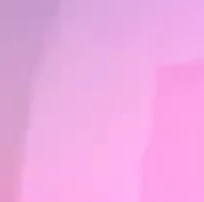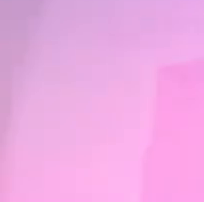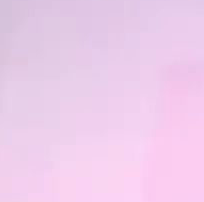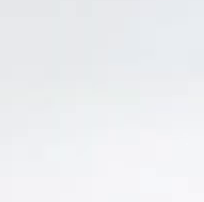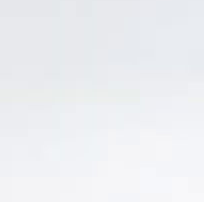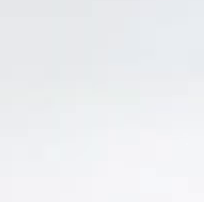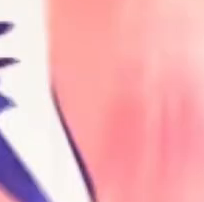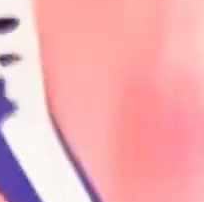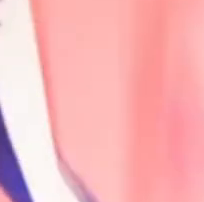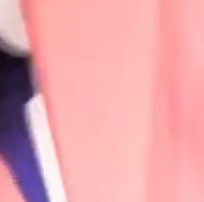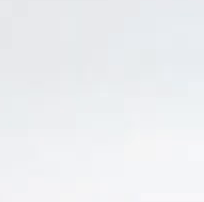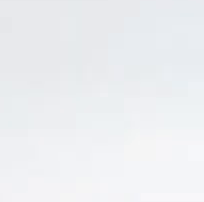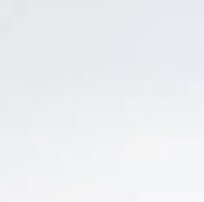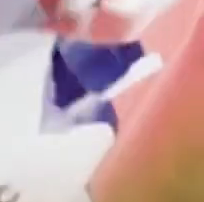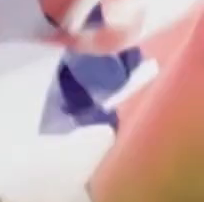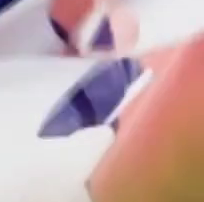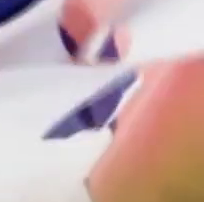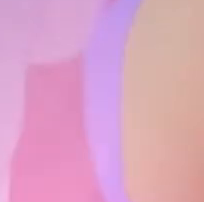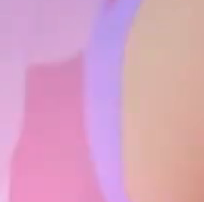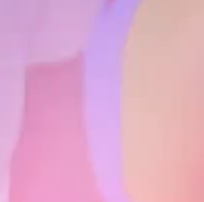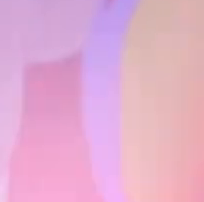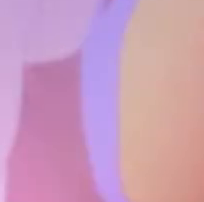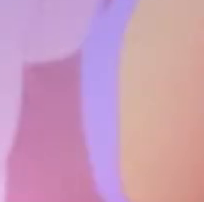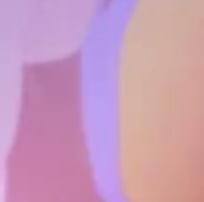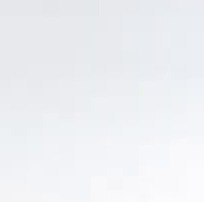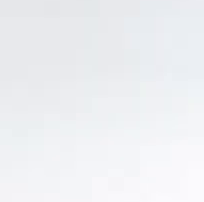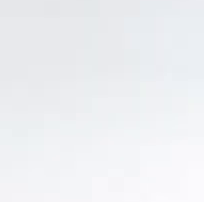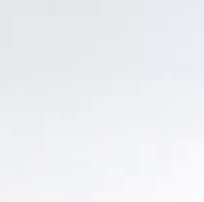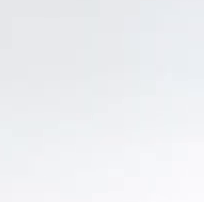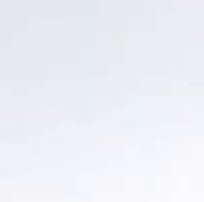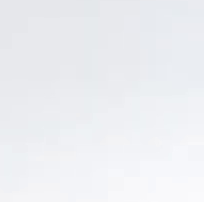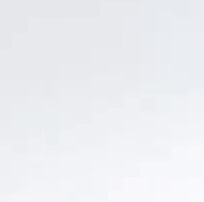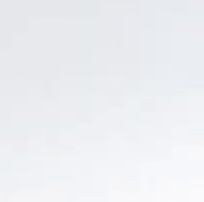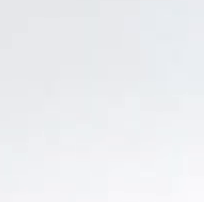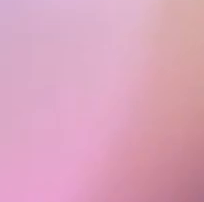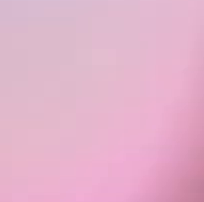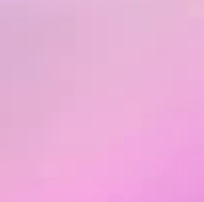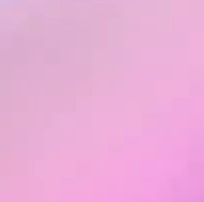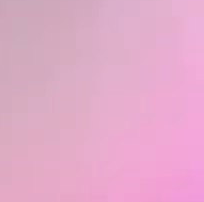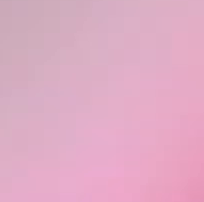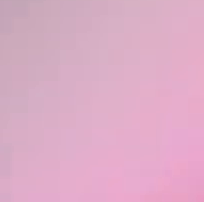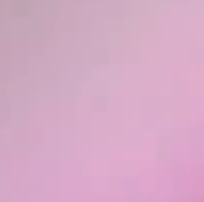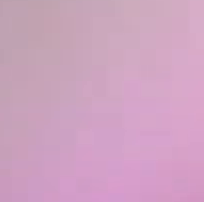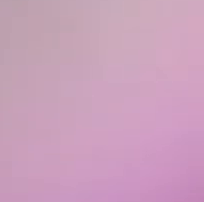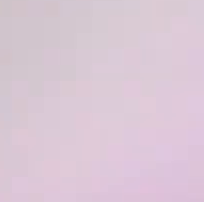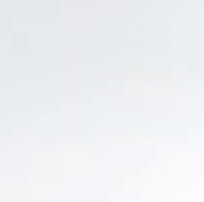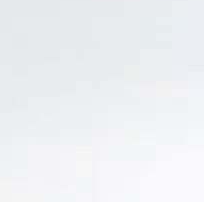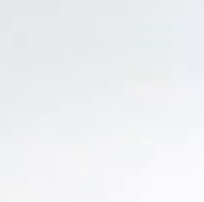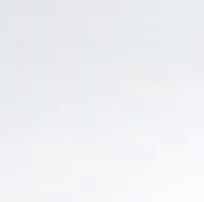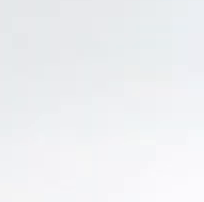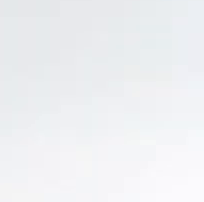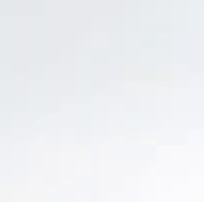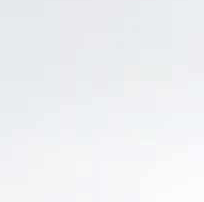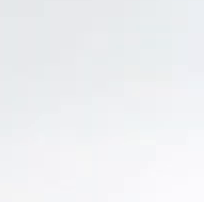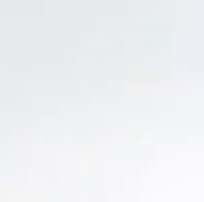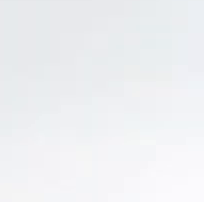გარემო. სადაც იშლება ზღვარი და იქმნება ახალი. დღის კოდი.